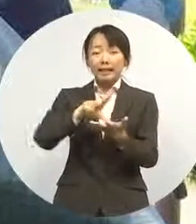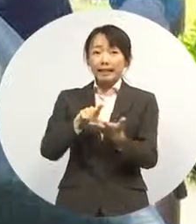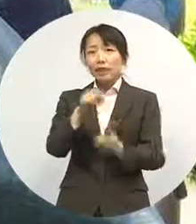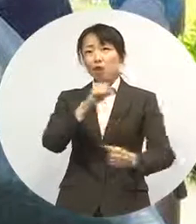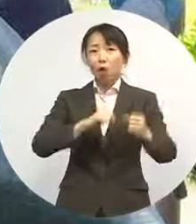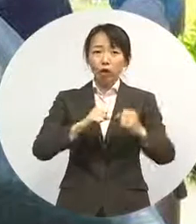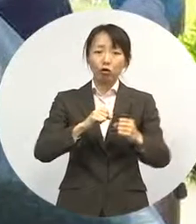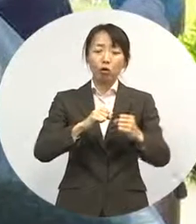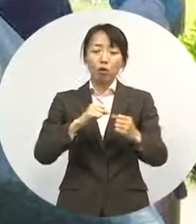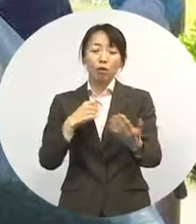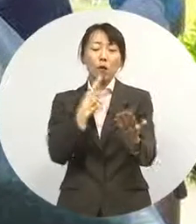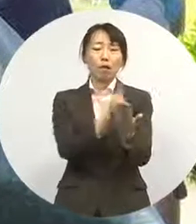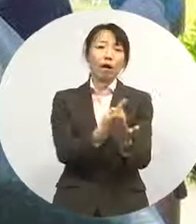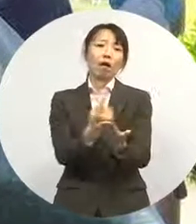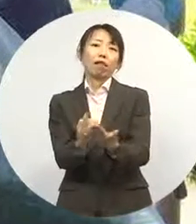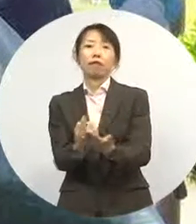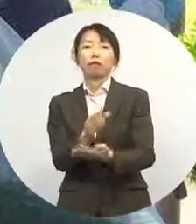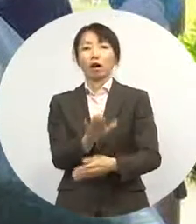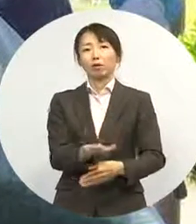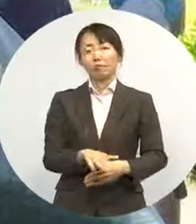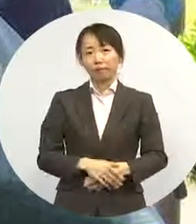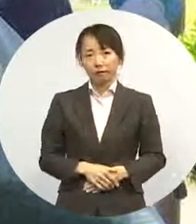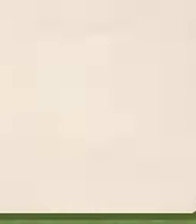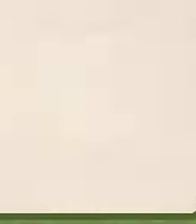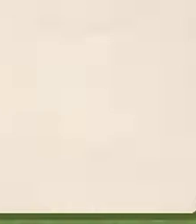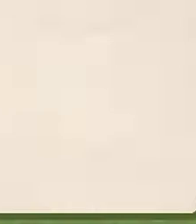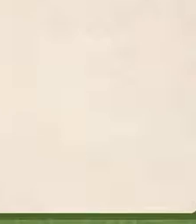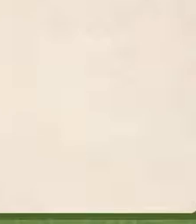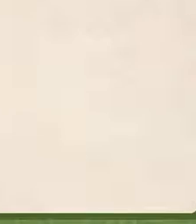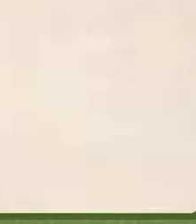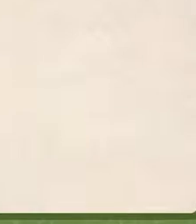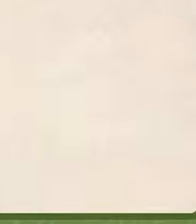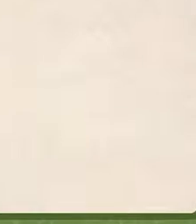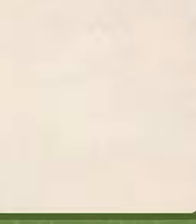な活動も大切にしています。